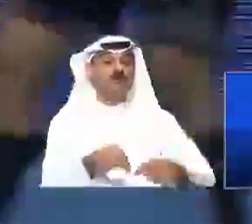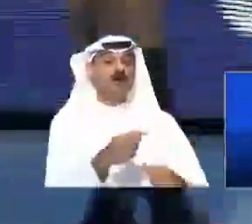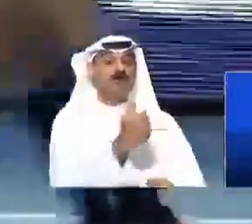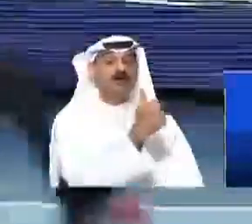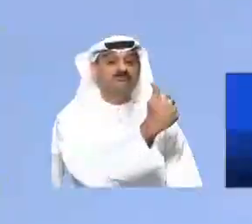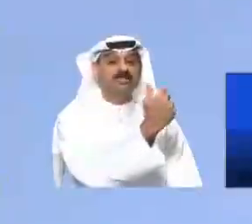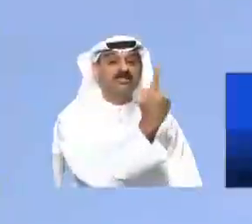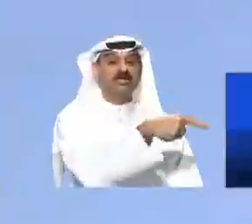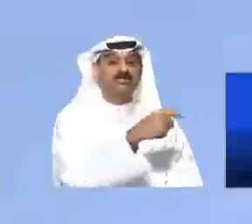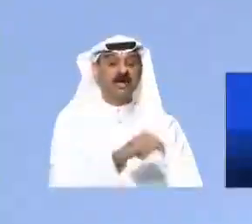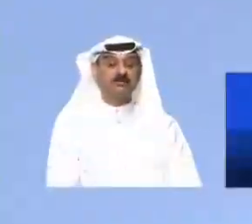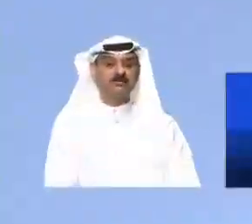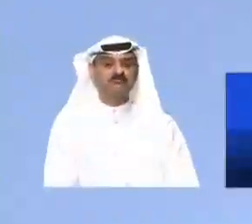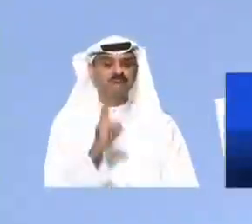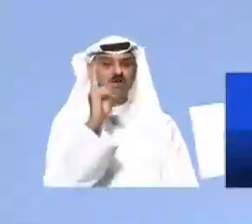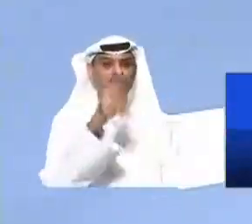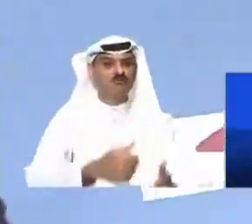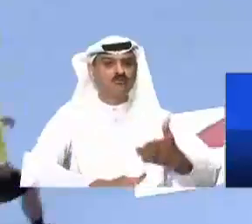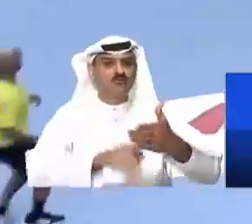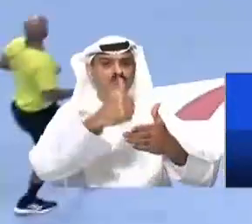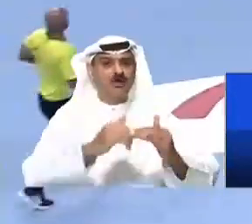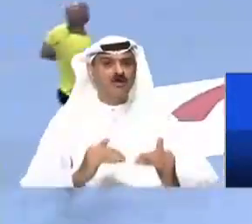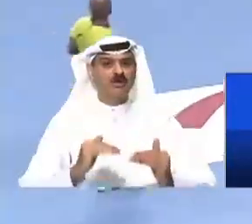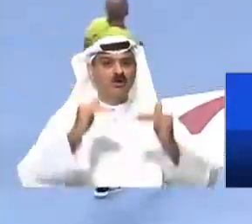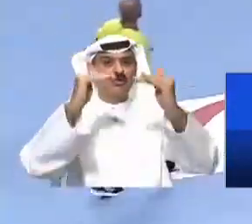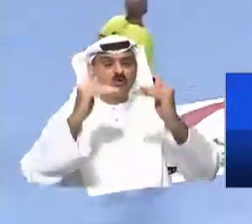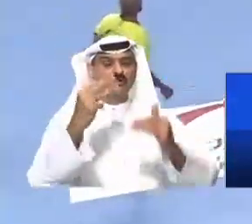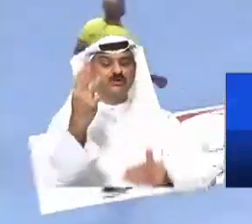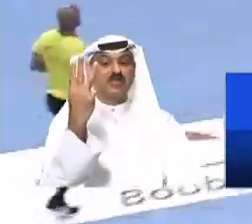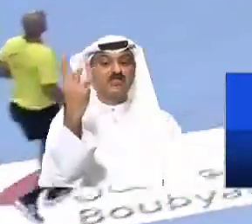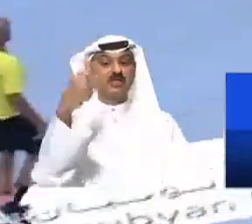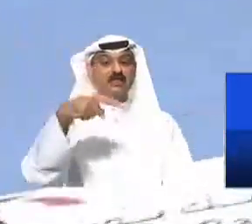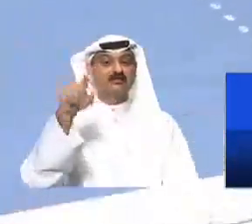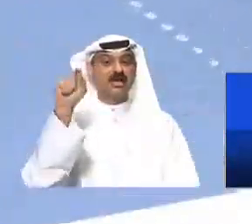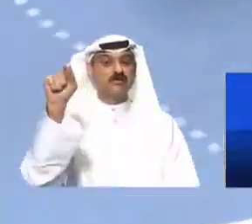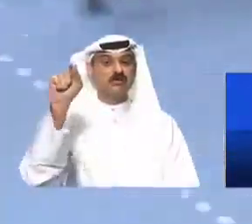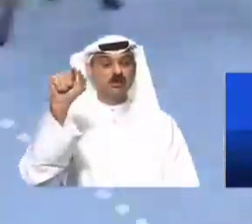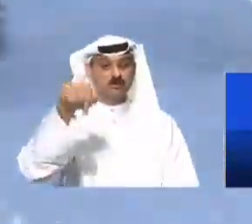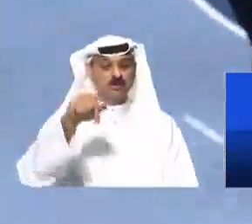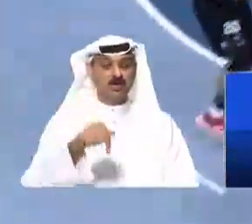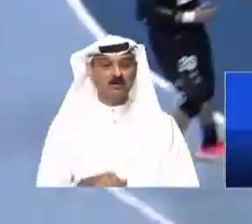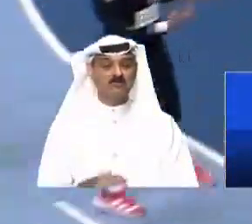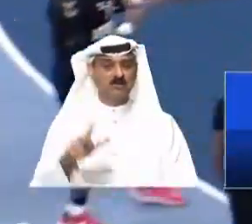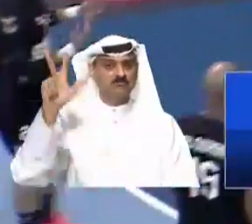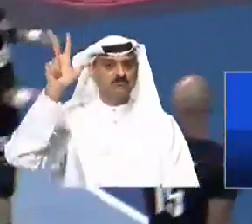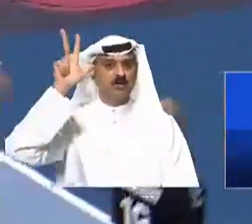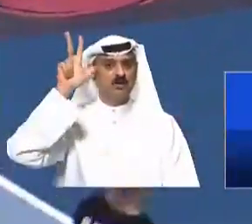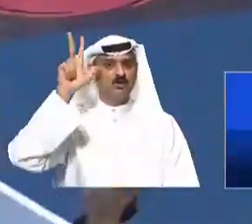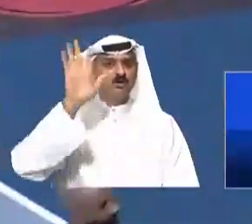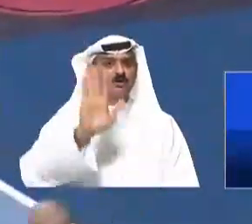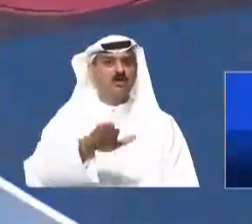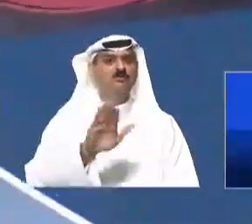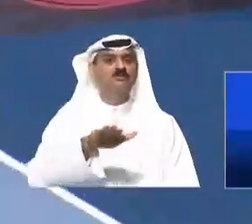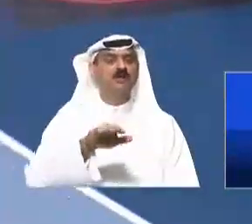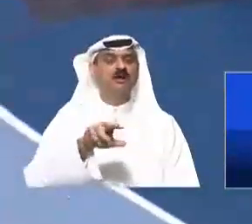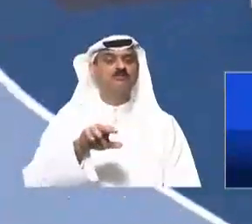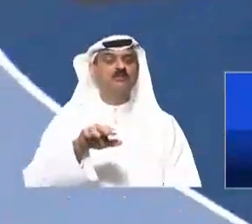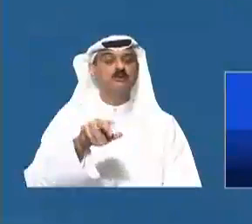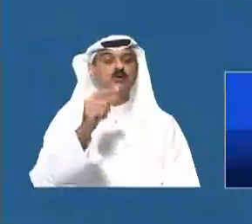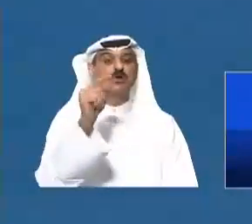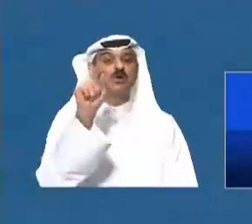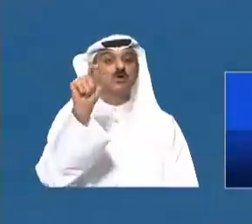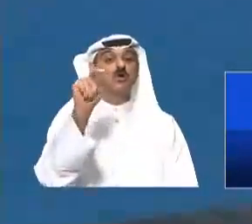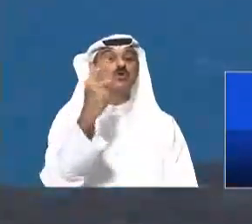16، وبهذا الفوز رفع السلمية رصيده إلى 13 نقطة، بينما ظل الجرين على رصيده السابق